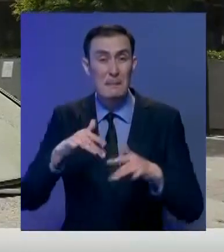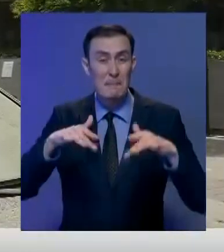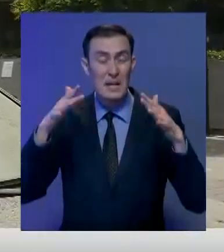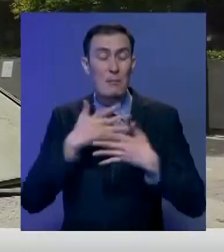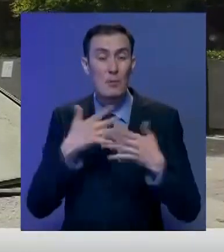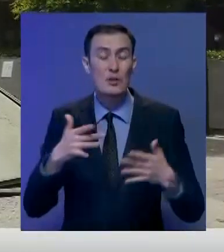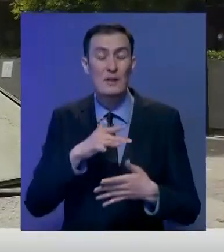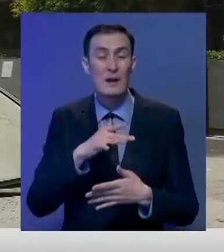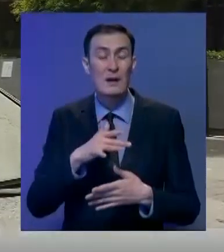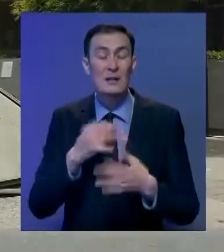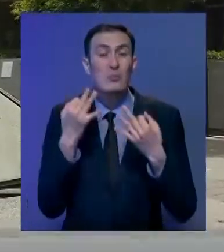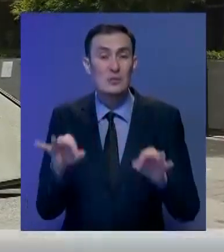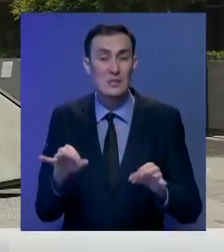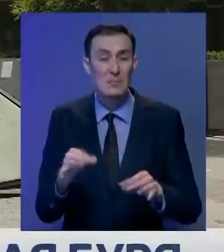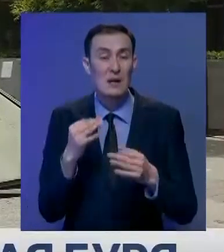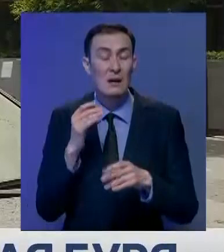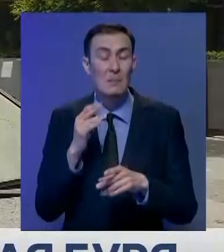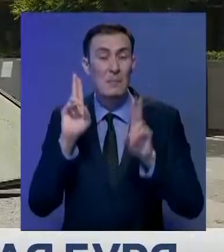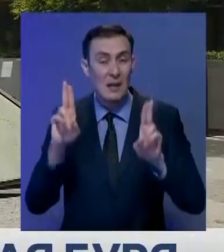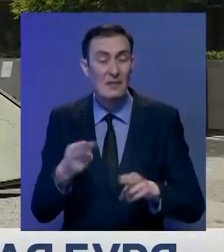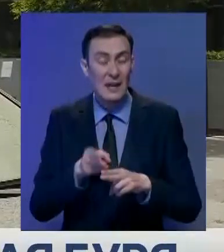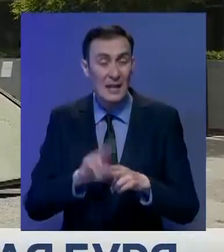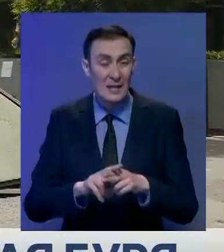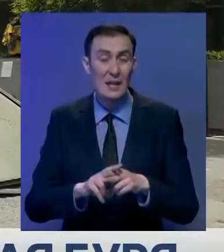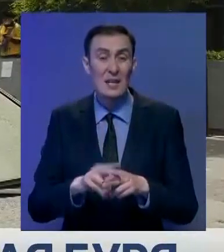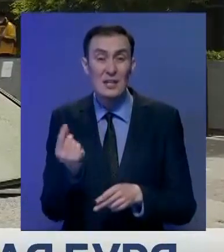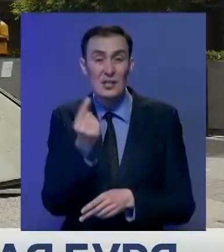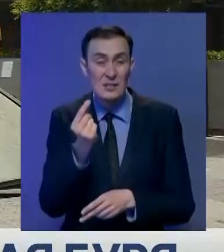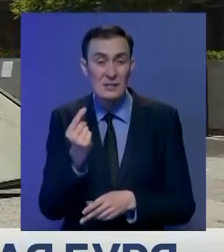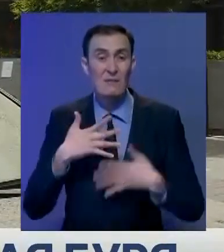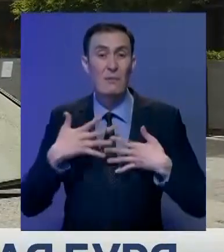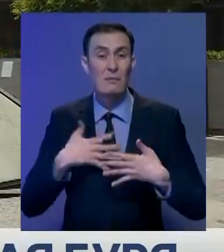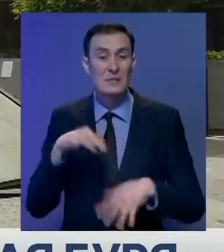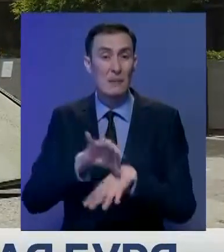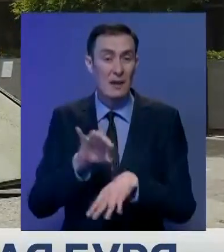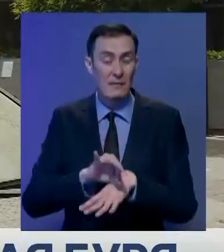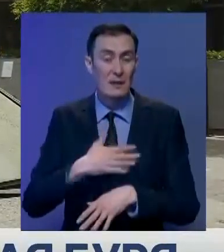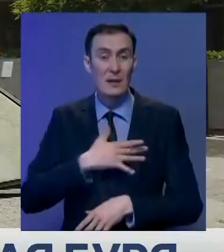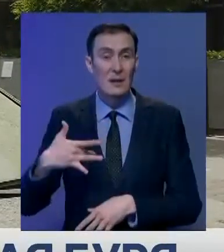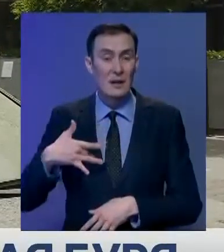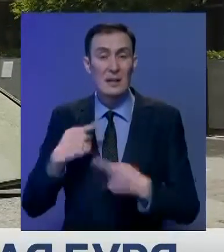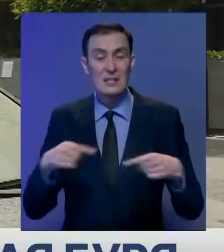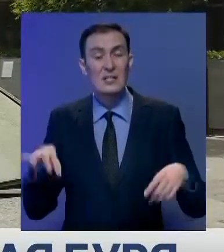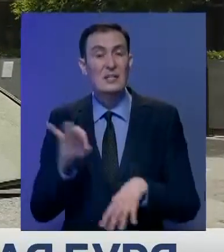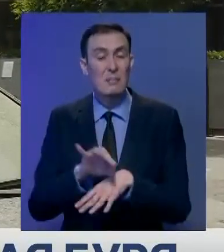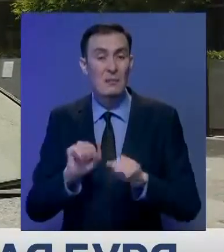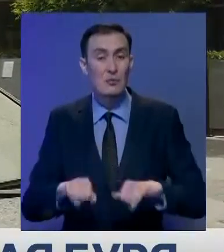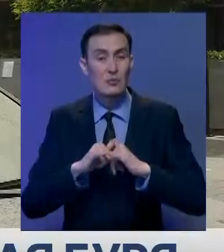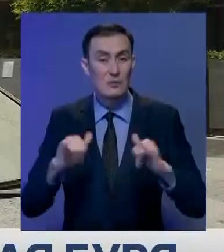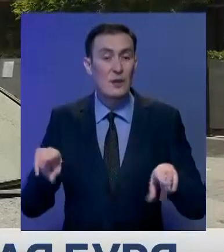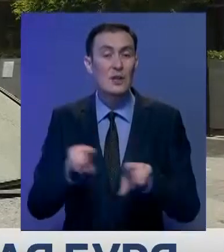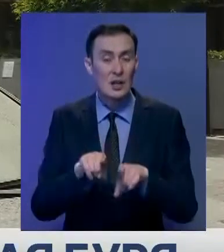превышает в несколько раз допустимые показатели. Эти крупнодисперсные частицы влияют на здоровье человека и могут вызывать различные заболевания, в том